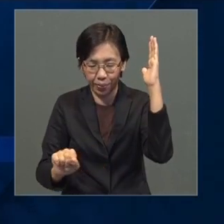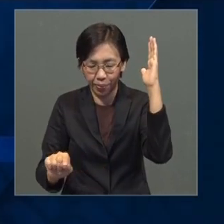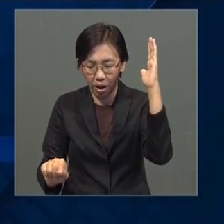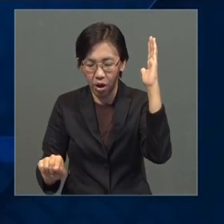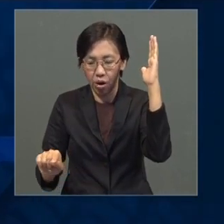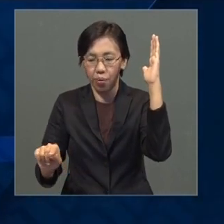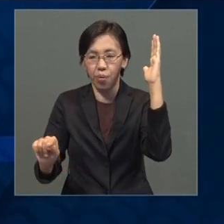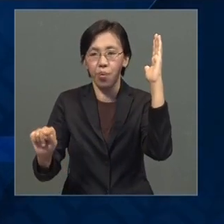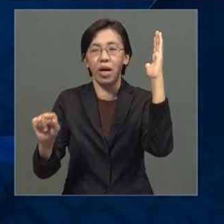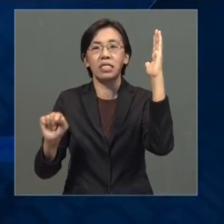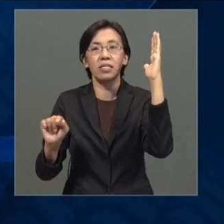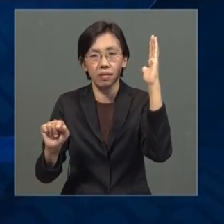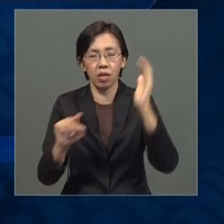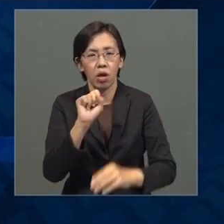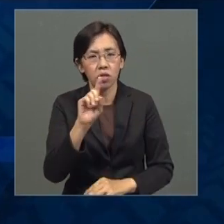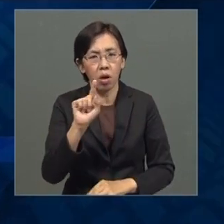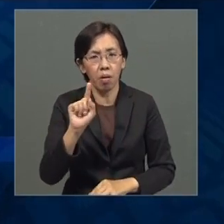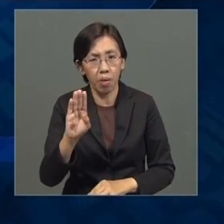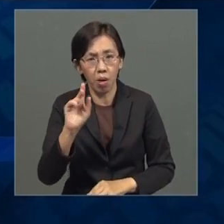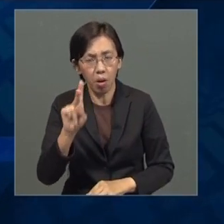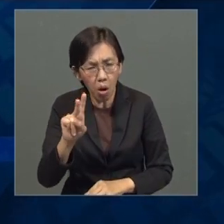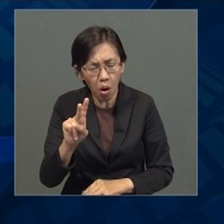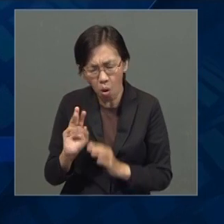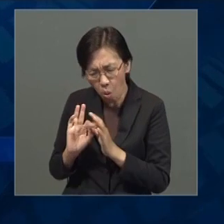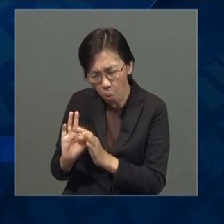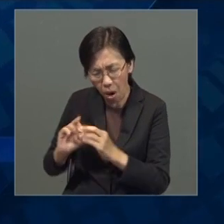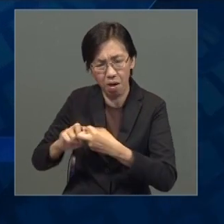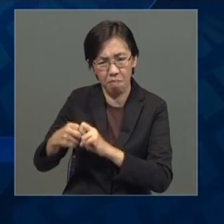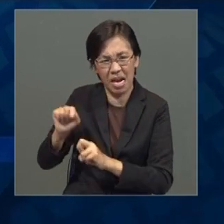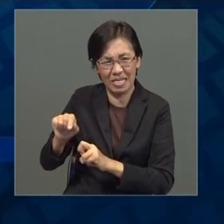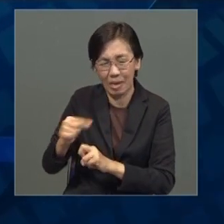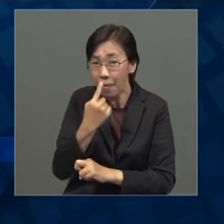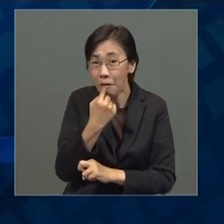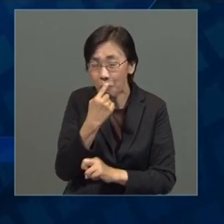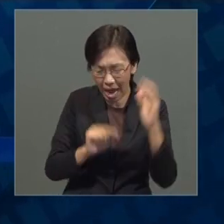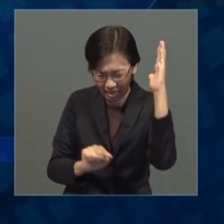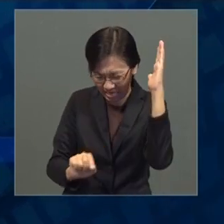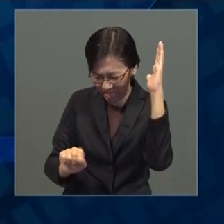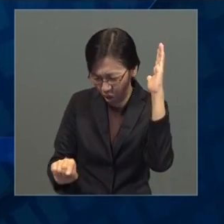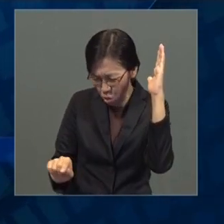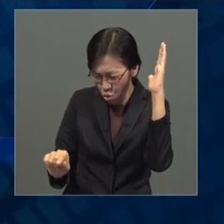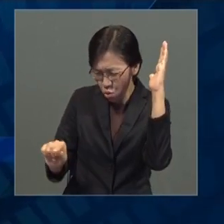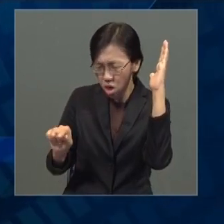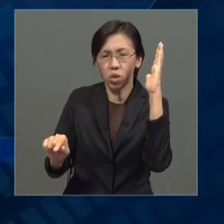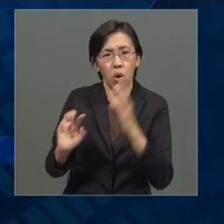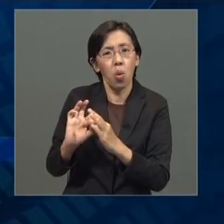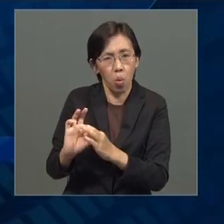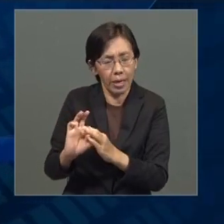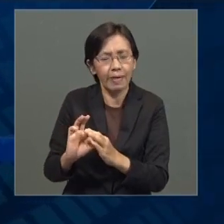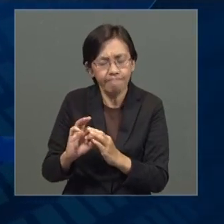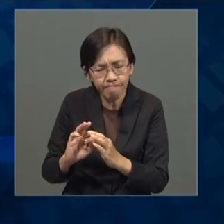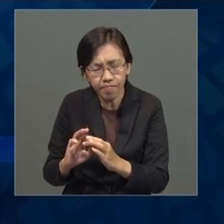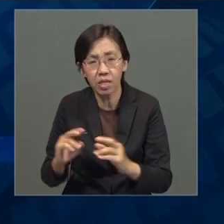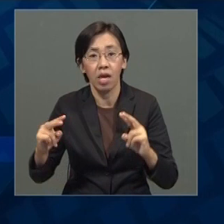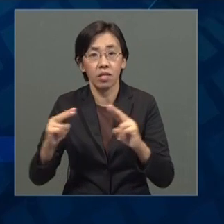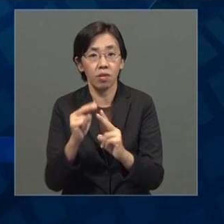เป็นสิ่งที่สบค.ก็ติดตามแล้วก็เกิดความเป็นห่วงอยู่พอสมควรแล้วก็ติดตามอย่างใกล้ชิดกับทางกระทรวงสาธารณสุขโดยกรม